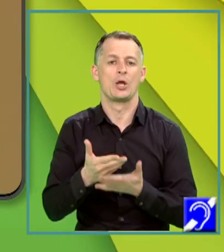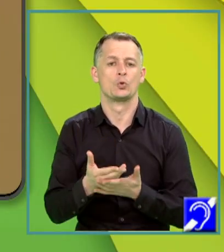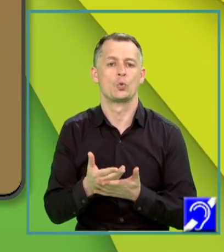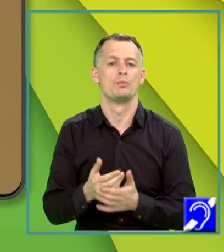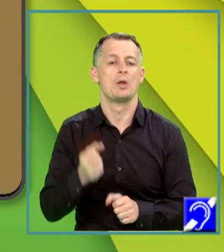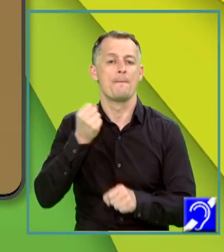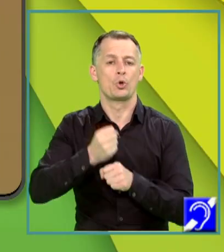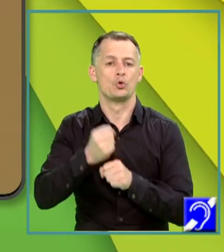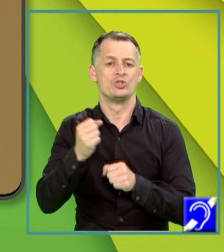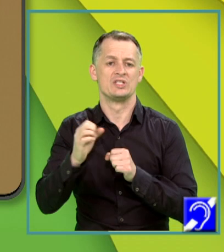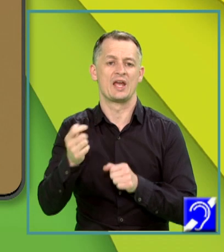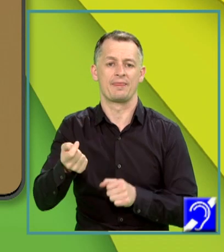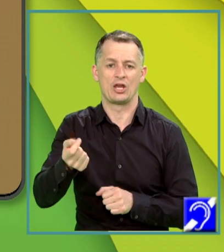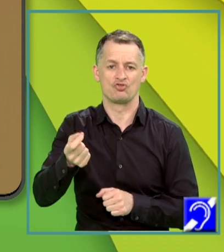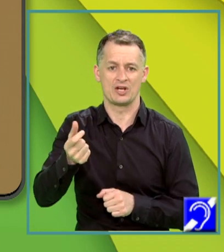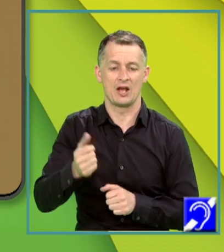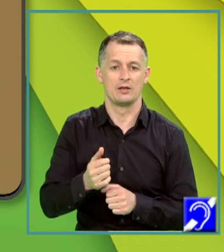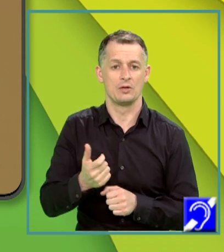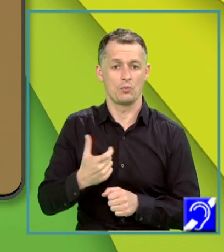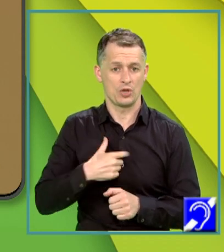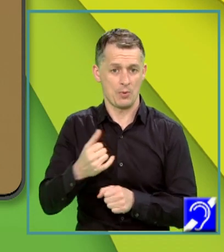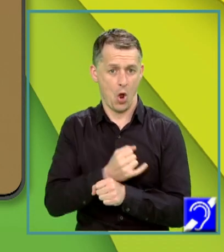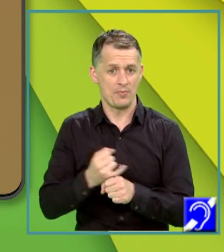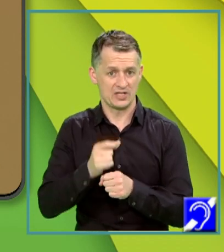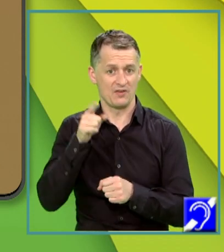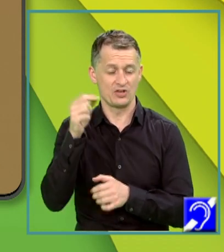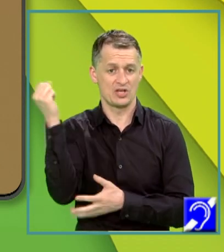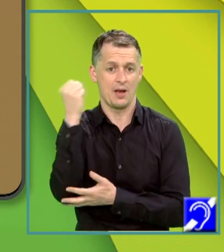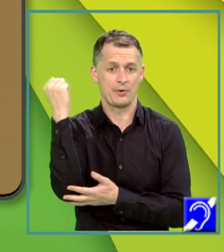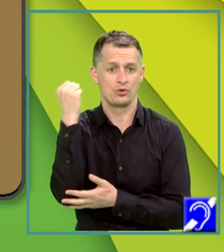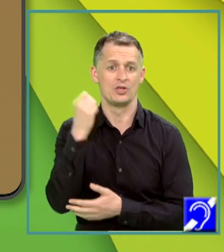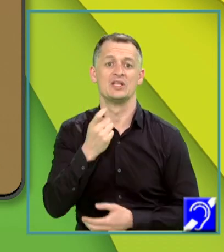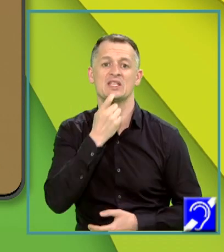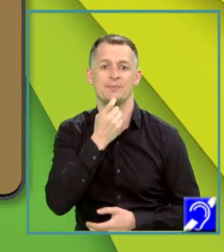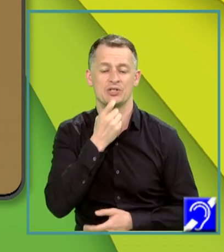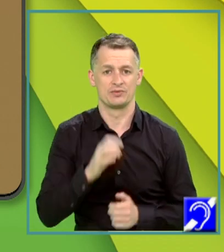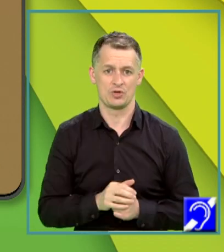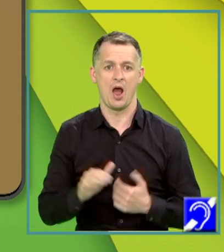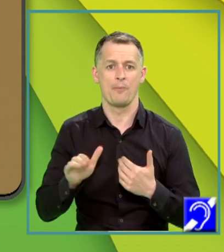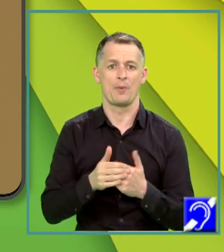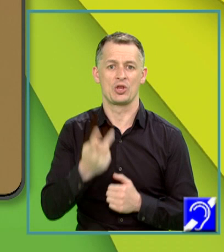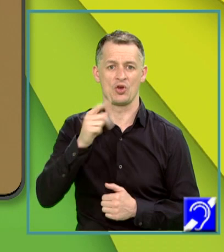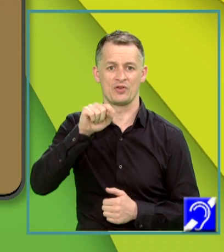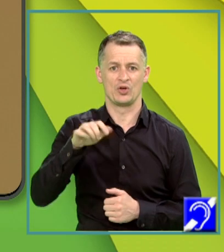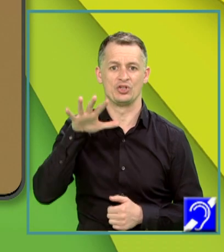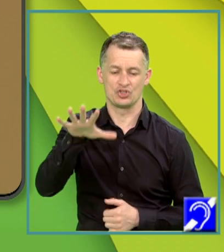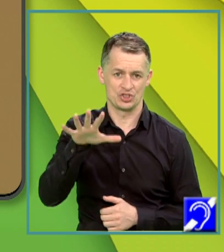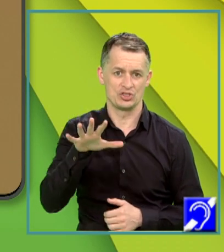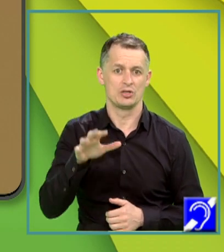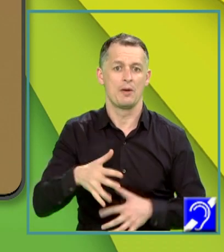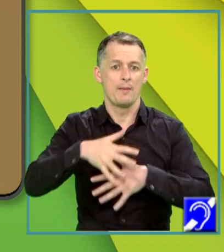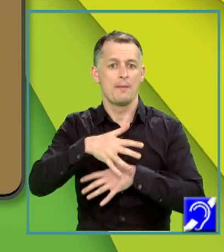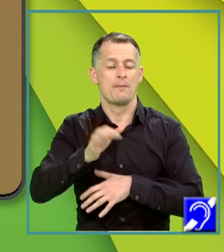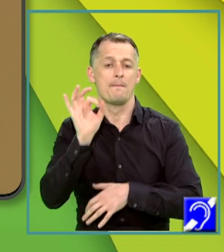putem observa că la acest capitol campion este județul Timiș cu aproximativ 2,5 milioane